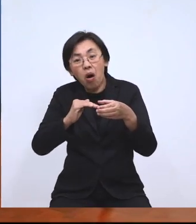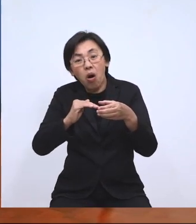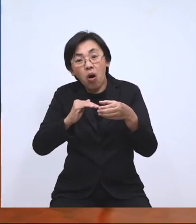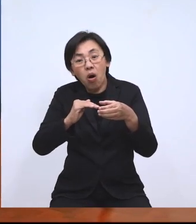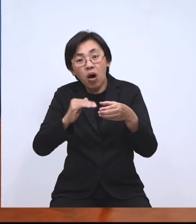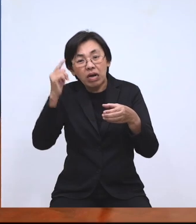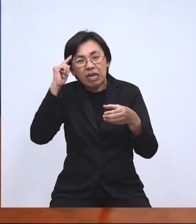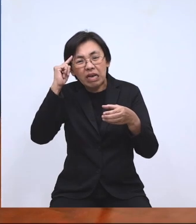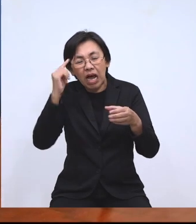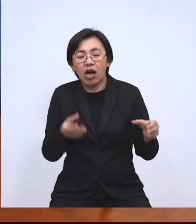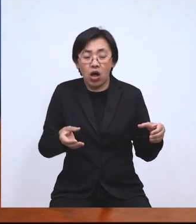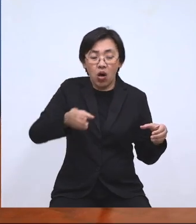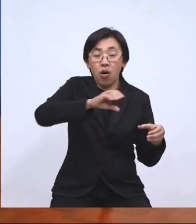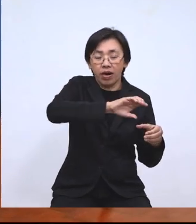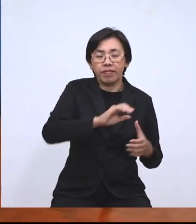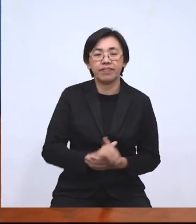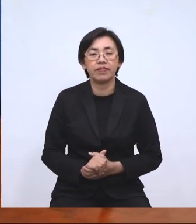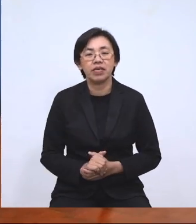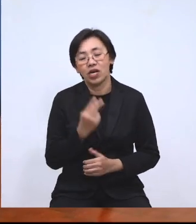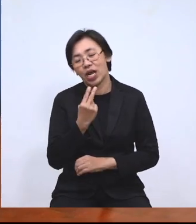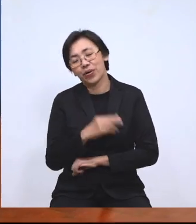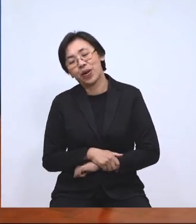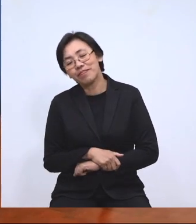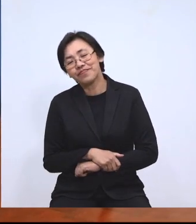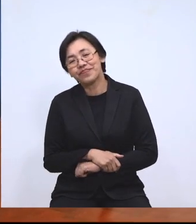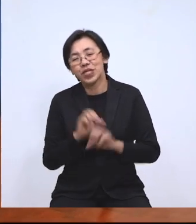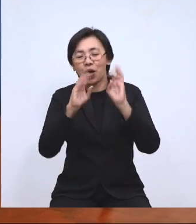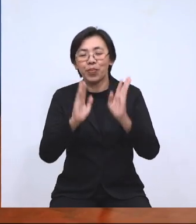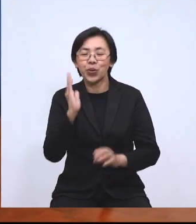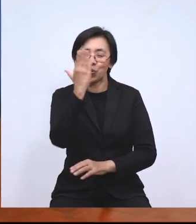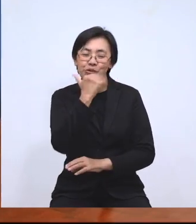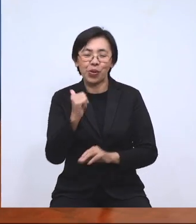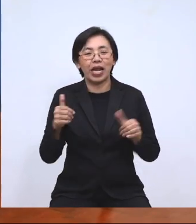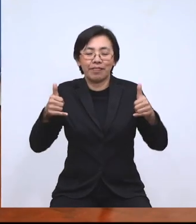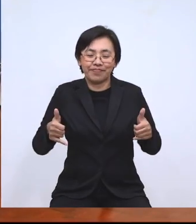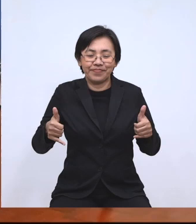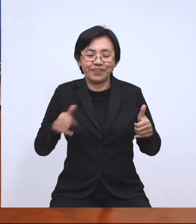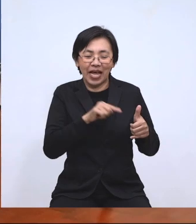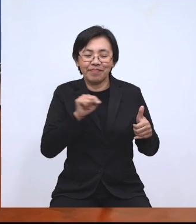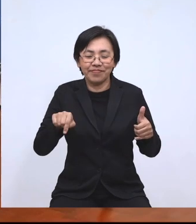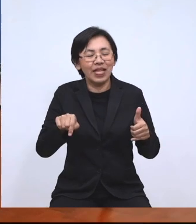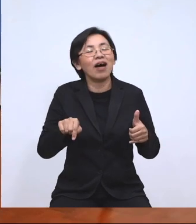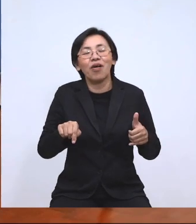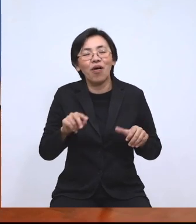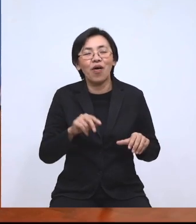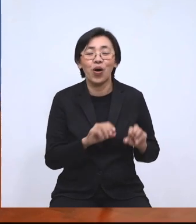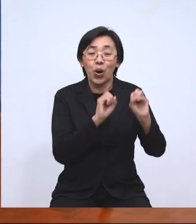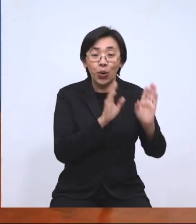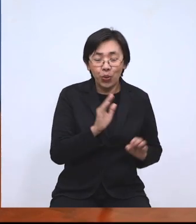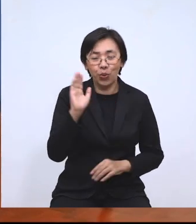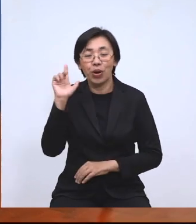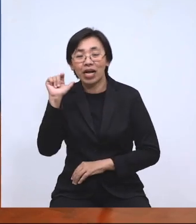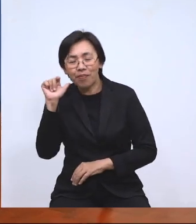ะแล้วมอสขวานจะนั่งดูสวยๆแบบเป็นครูสวยๆกับแม่สวยๆสองคนนั่งดูมอสยกแก้ว เอาเลย